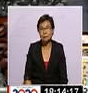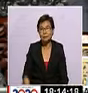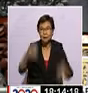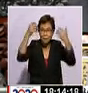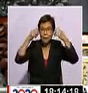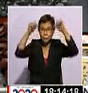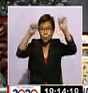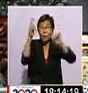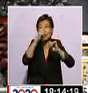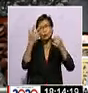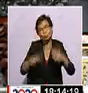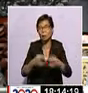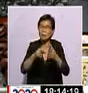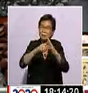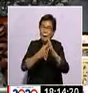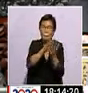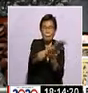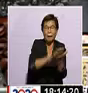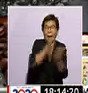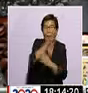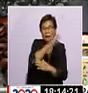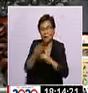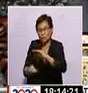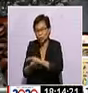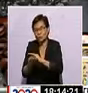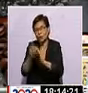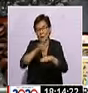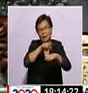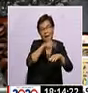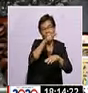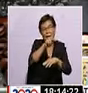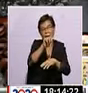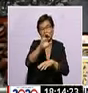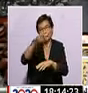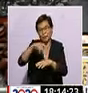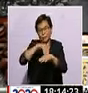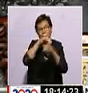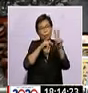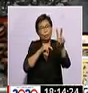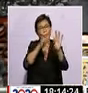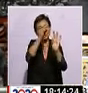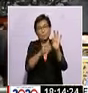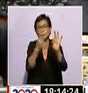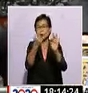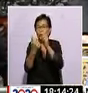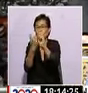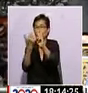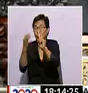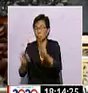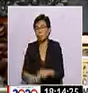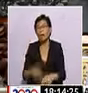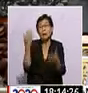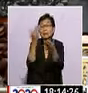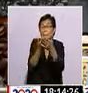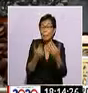Tansi yang dipertua, kerajaan telah melancarkan Plan Anti Rasuah Nasional NACP pada 29 Januari 2019 dan